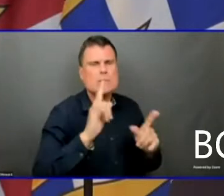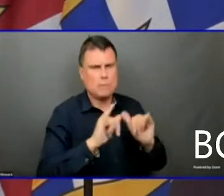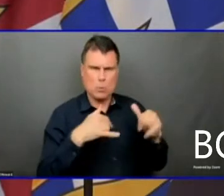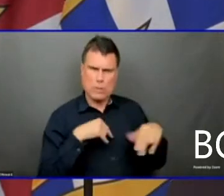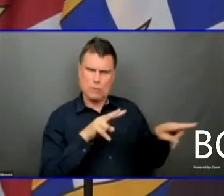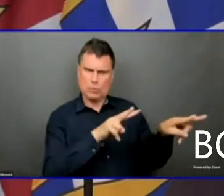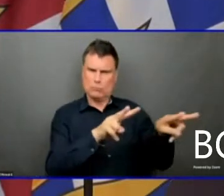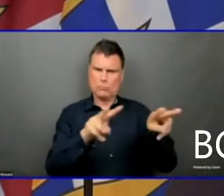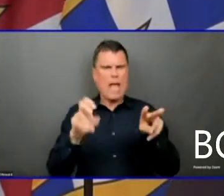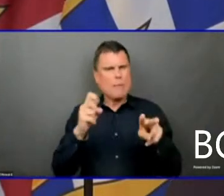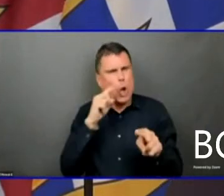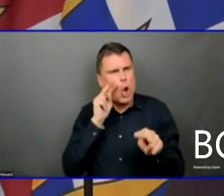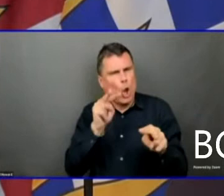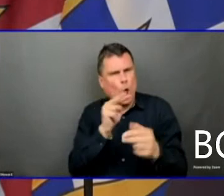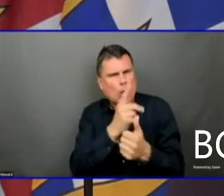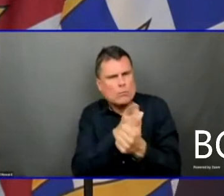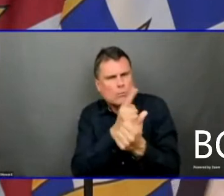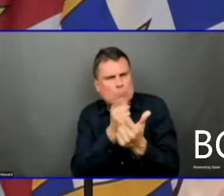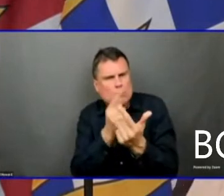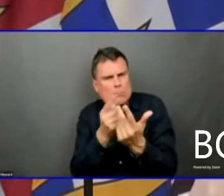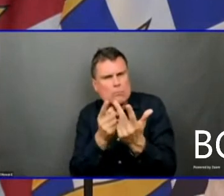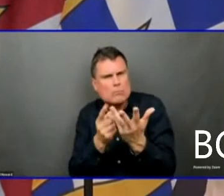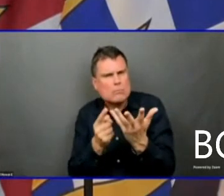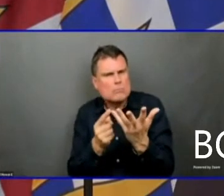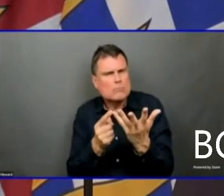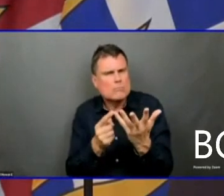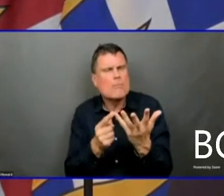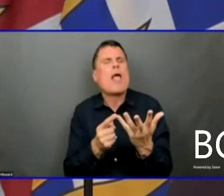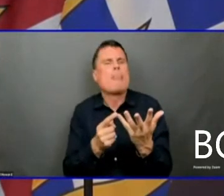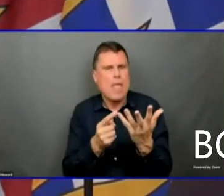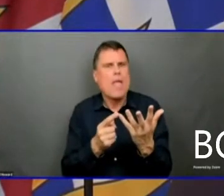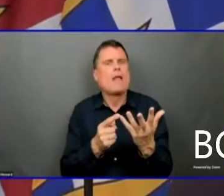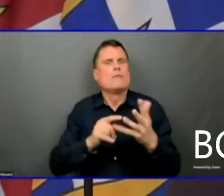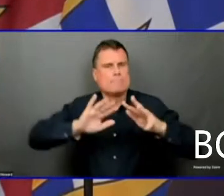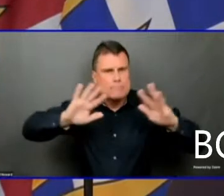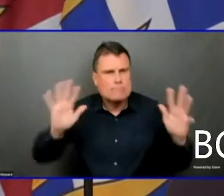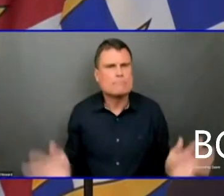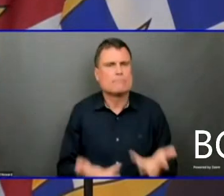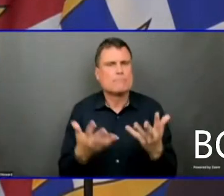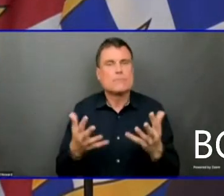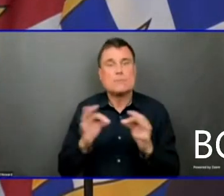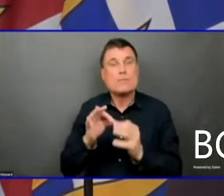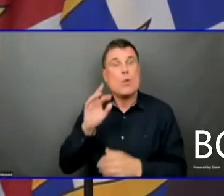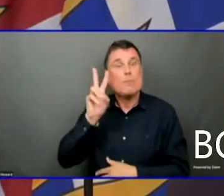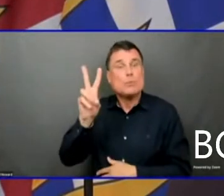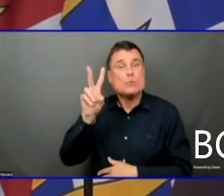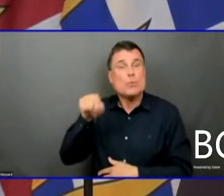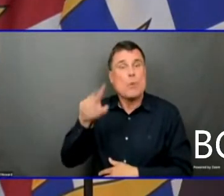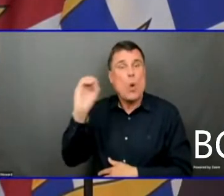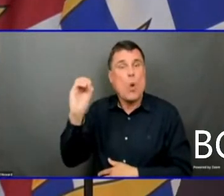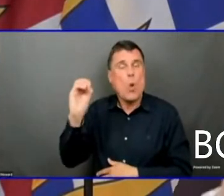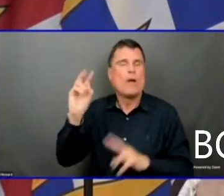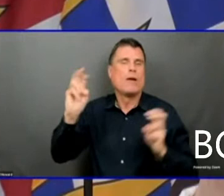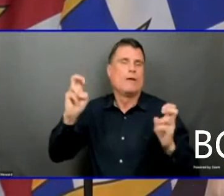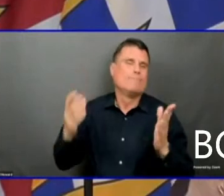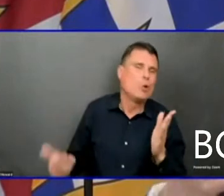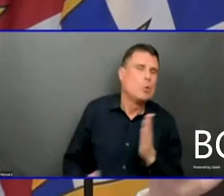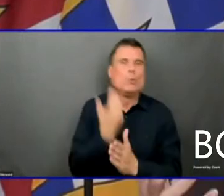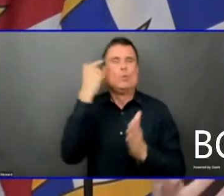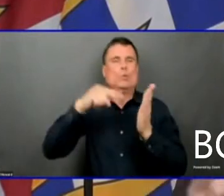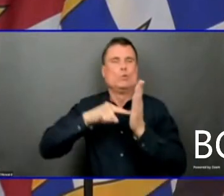我们也看到了美国现在在重启在美国联邦政府以及各个州政府都在考虑重